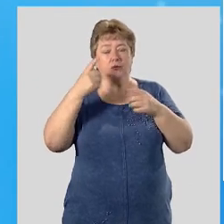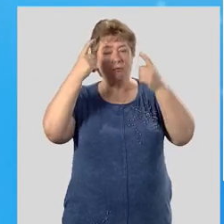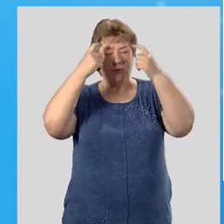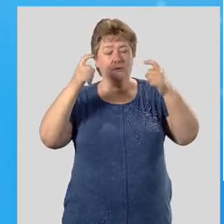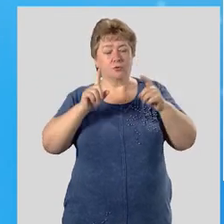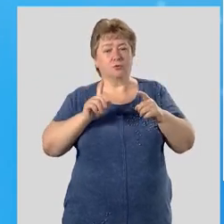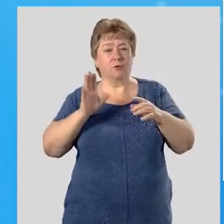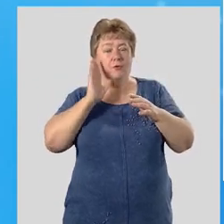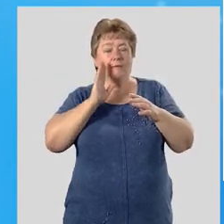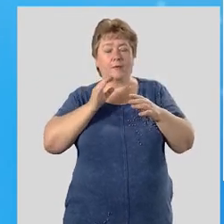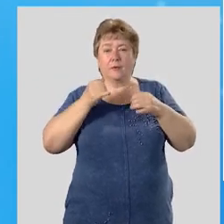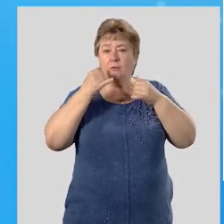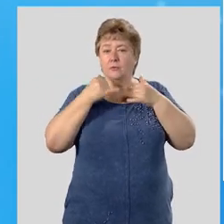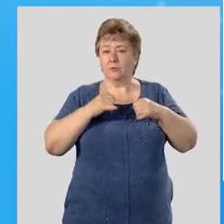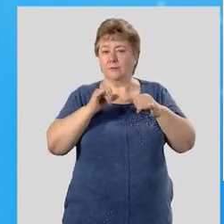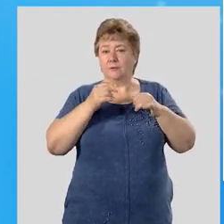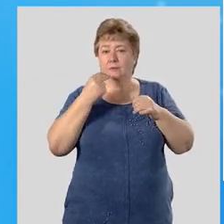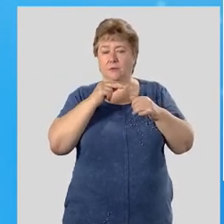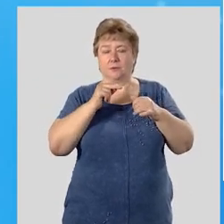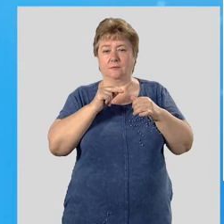вода обладает необычными свойствами.